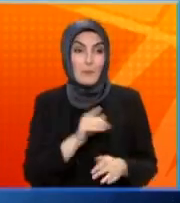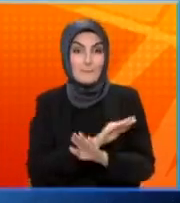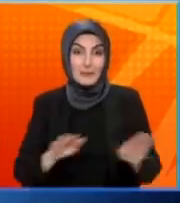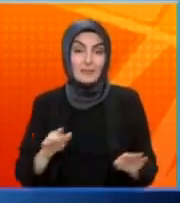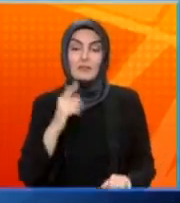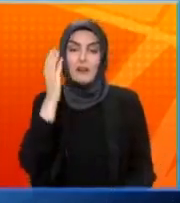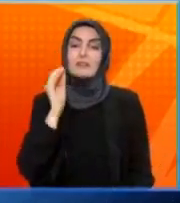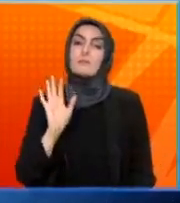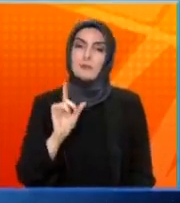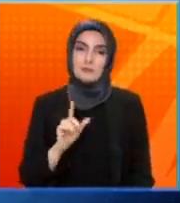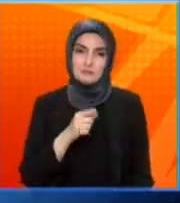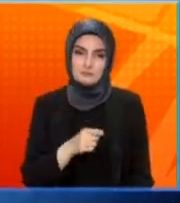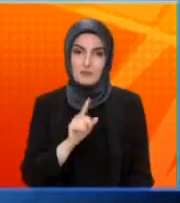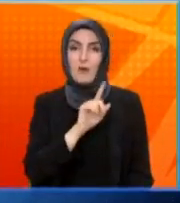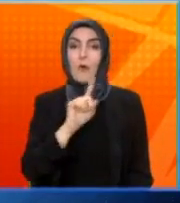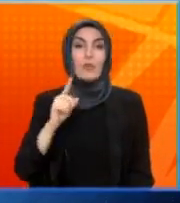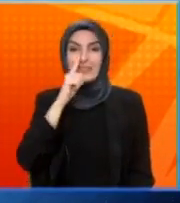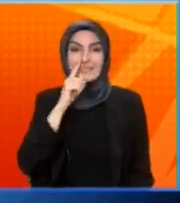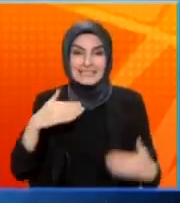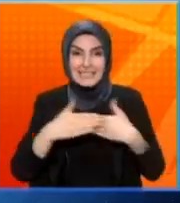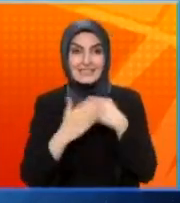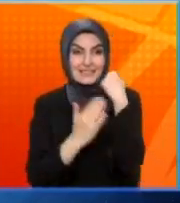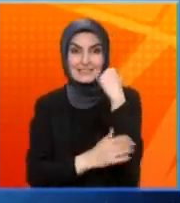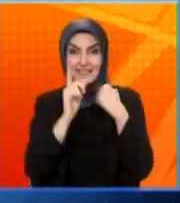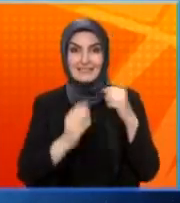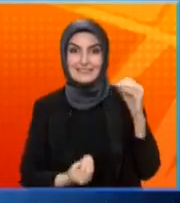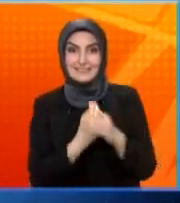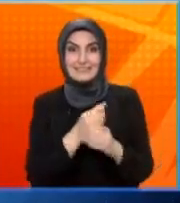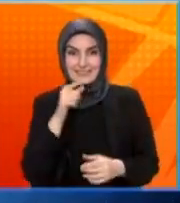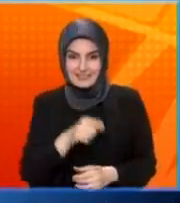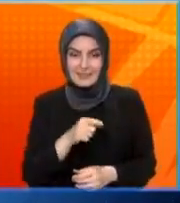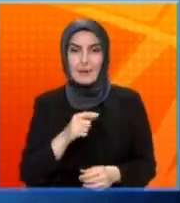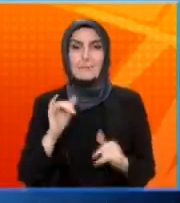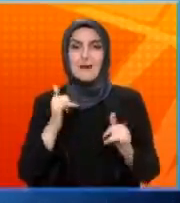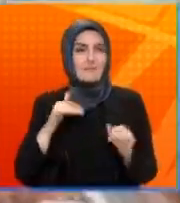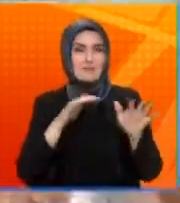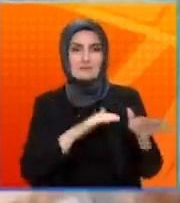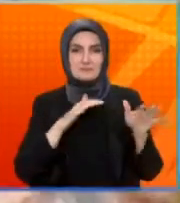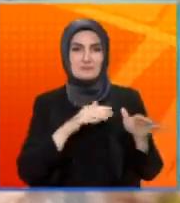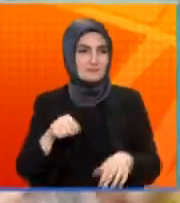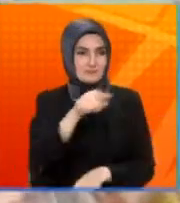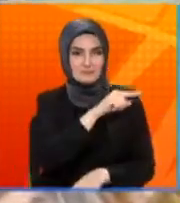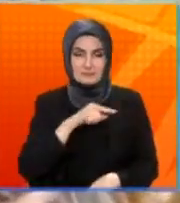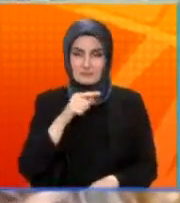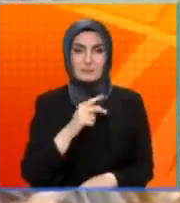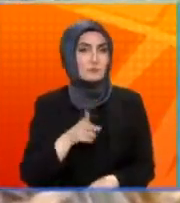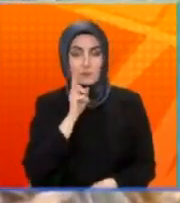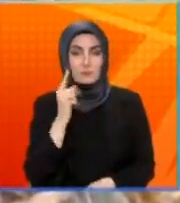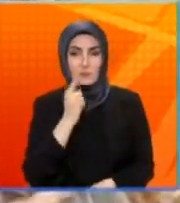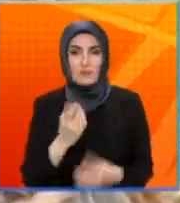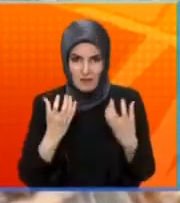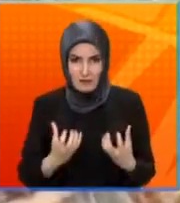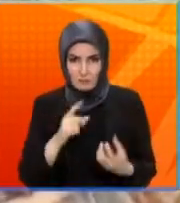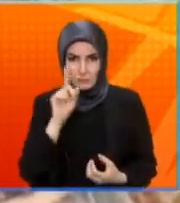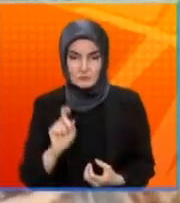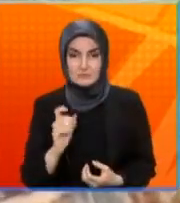kısıtlamasının getirildiği 10 Nisan gecesi marketlere yaşanan akının bilançosu iddia edildiği gibi ağır mı olacak? Yanıt bilim kurulu üyesi Hasan